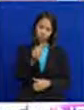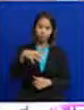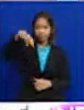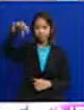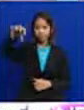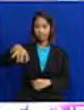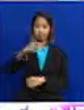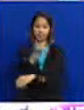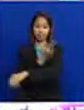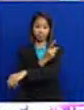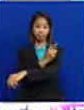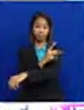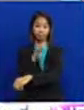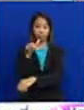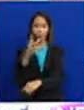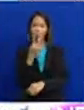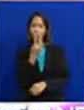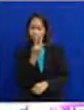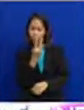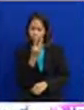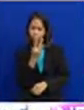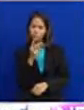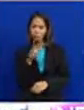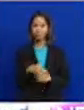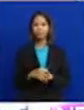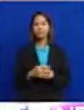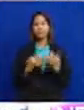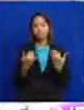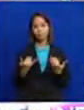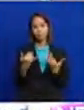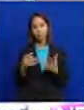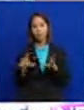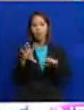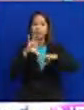ำรวจภูธรถลางเพื่อติดตามความคืบหน้าของคดีรวมถึง